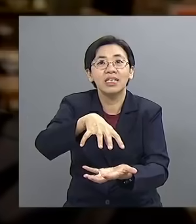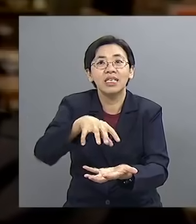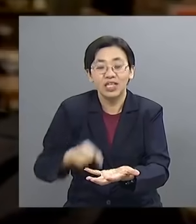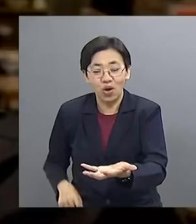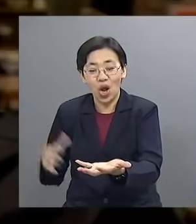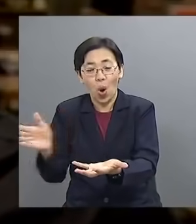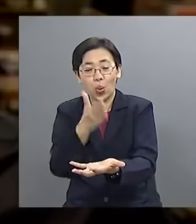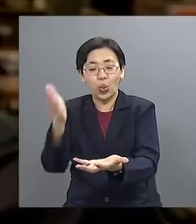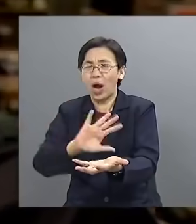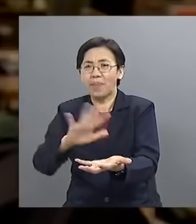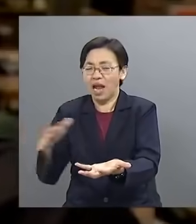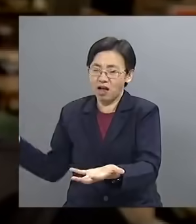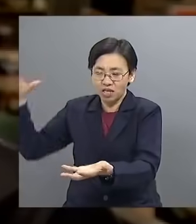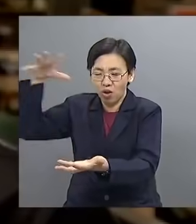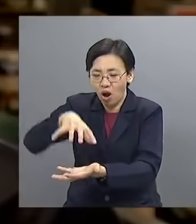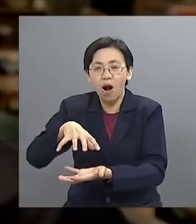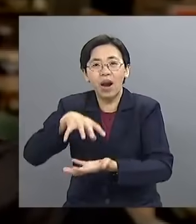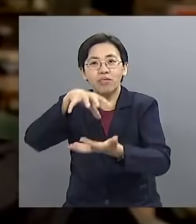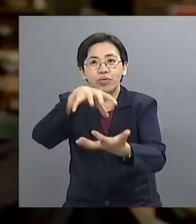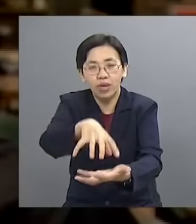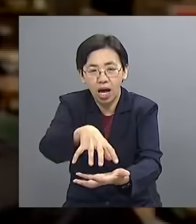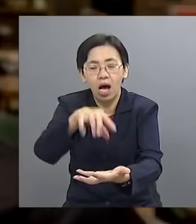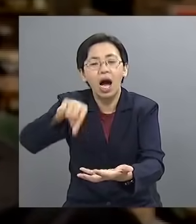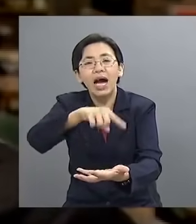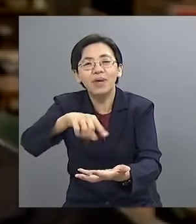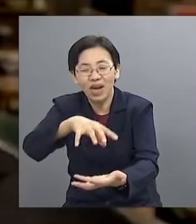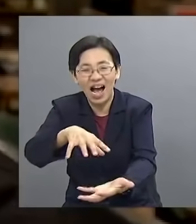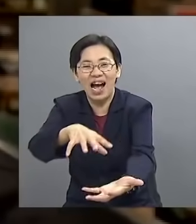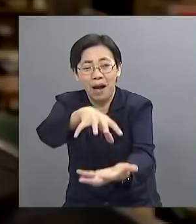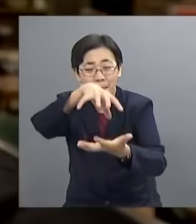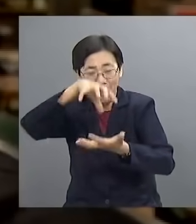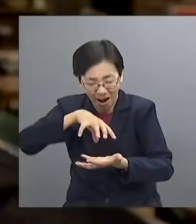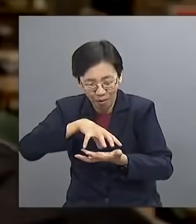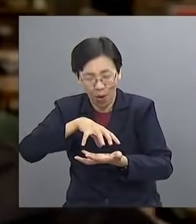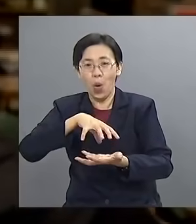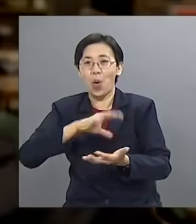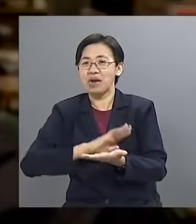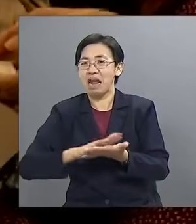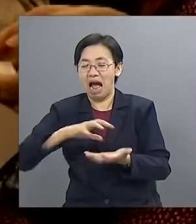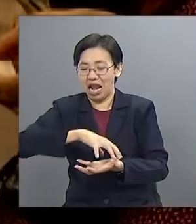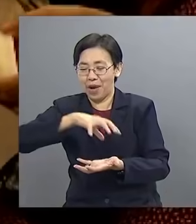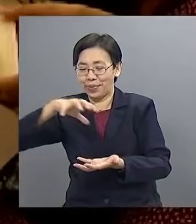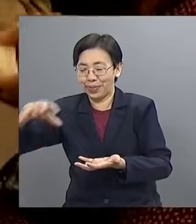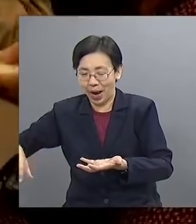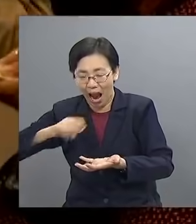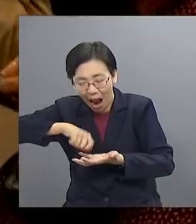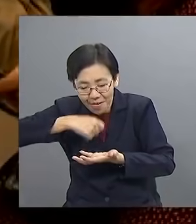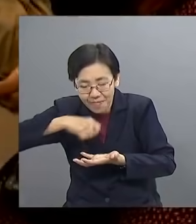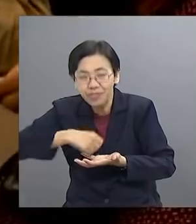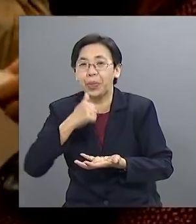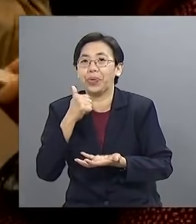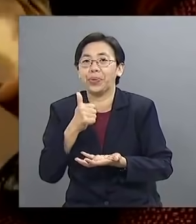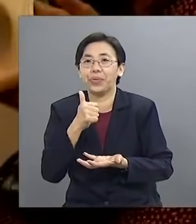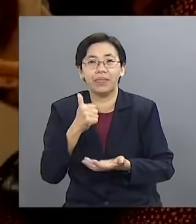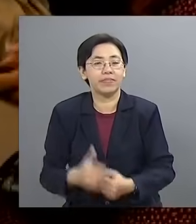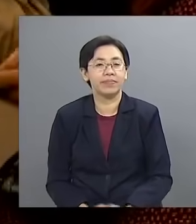ค้าครับเพื่อสร้างความเชื่อมั่นให้กับลูกค้าว่าร้านเรานี้ผ่านการคัดกรองมาอย่างดีแล้วครับ ความพร้อ